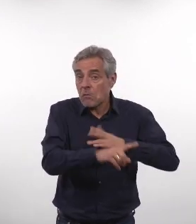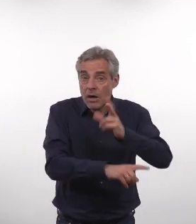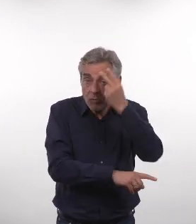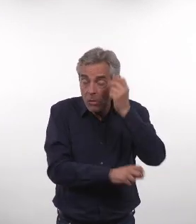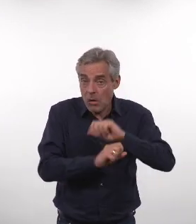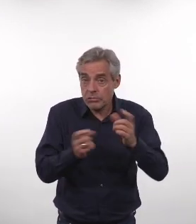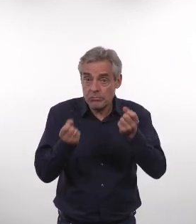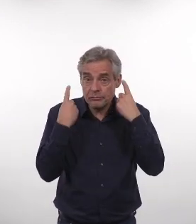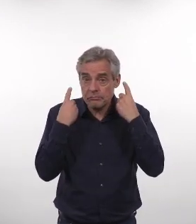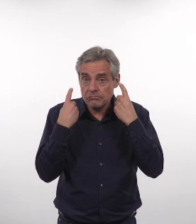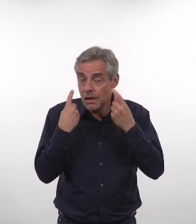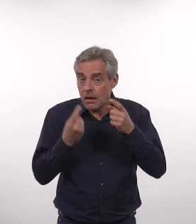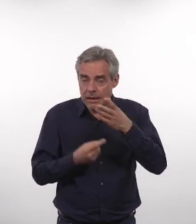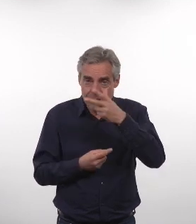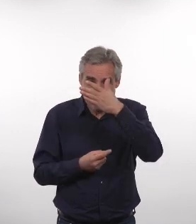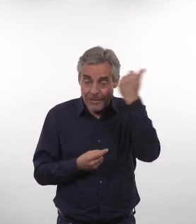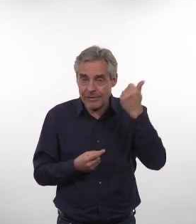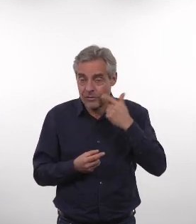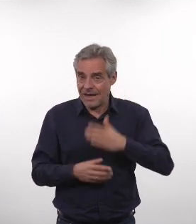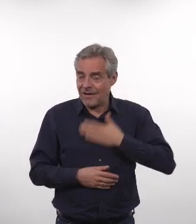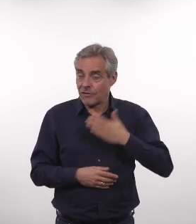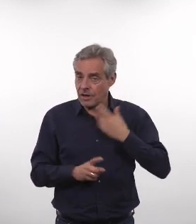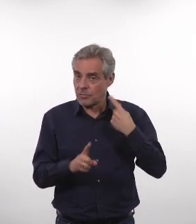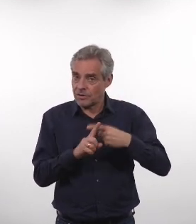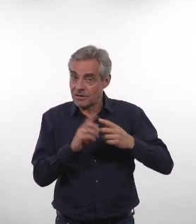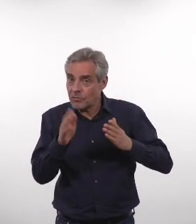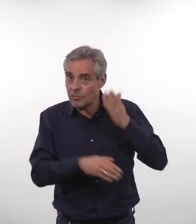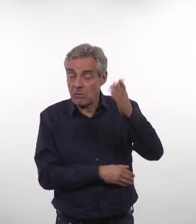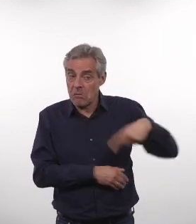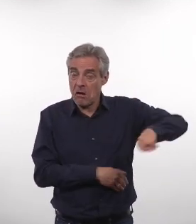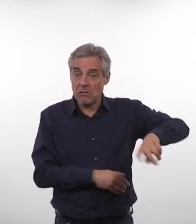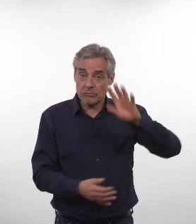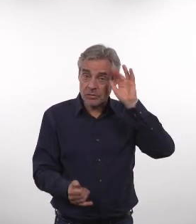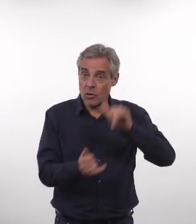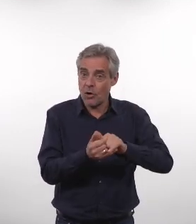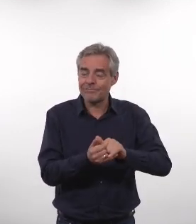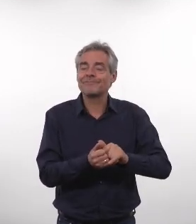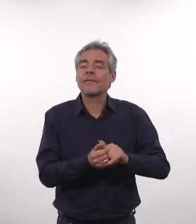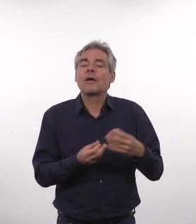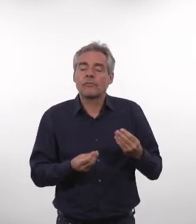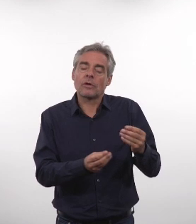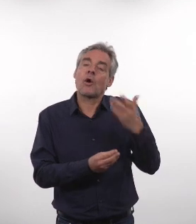être bénéfique pour elle à long terme, enfin, ou à moyen terme. Et donc il va falloir la motiver pour pouvoir faire tous ces